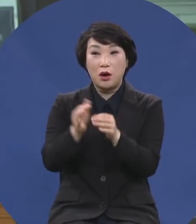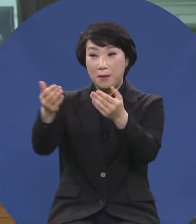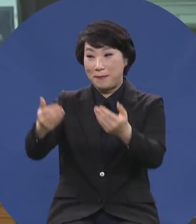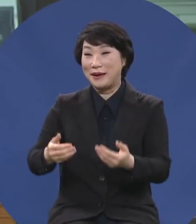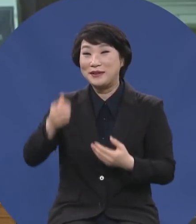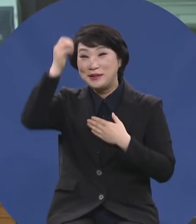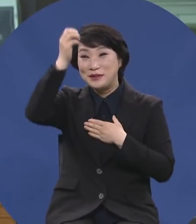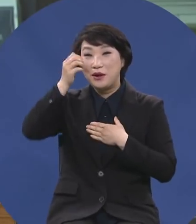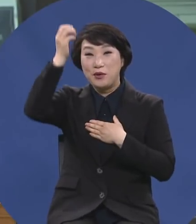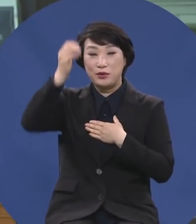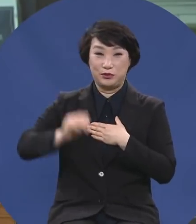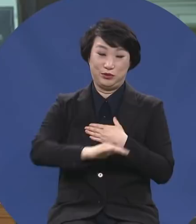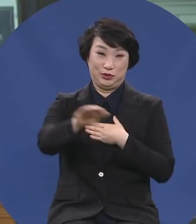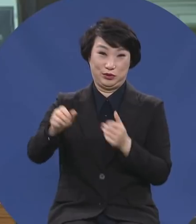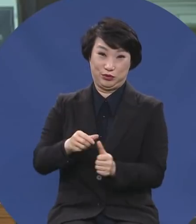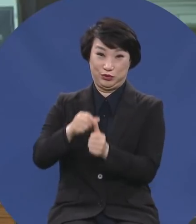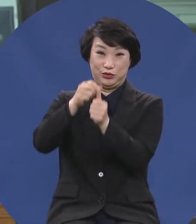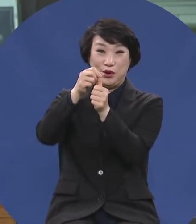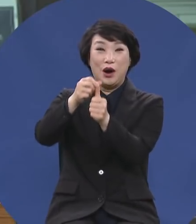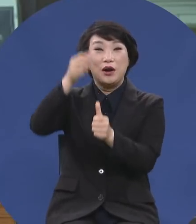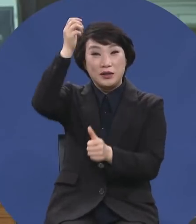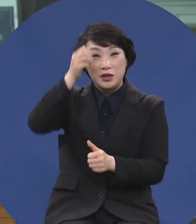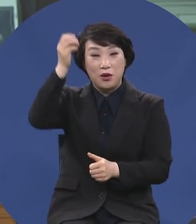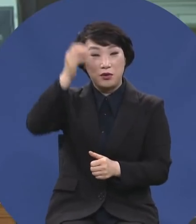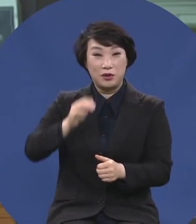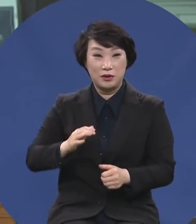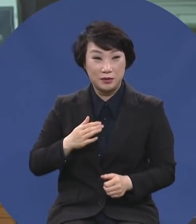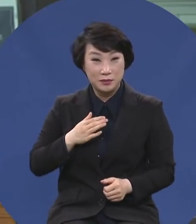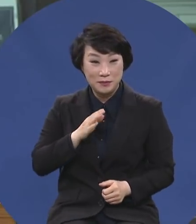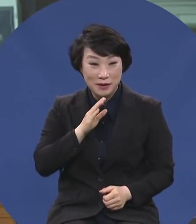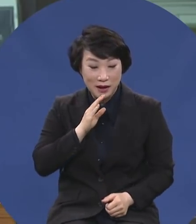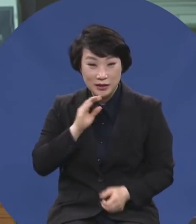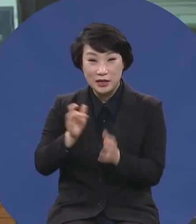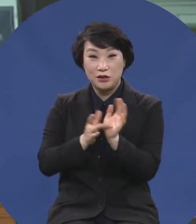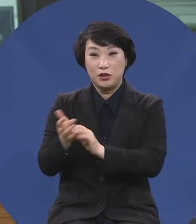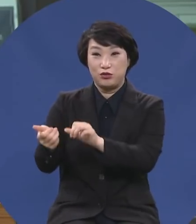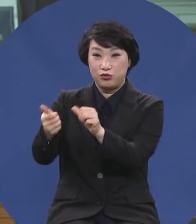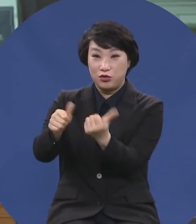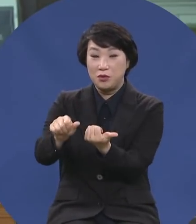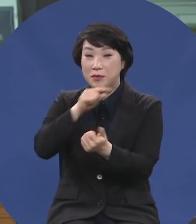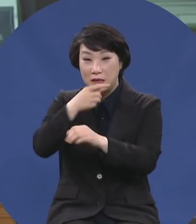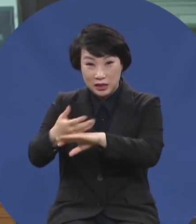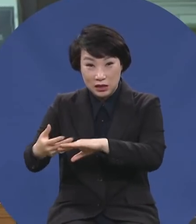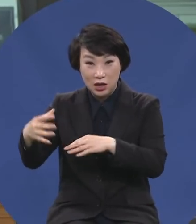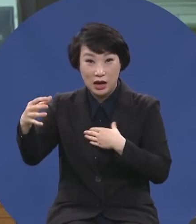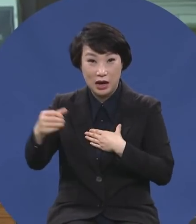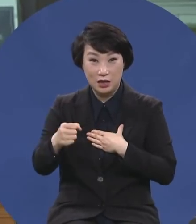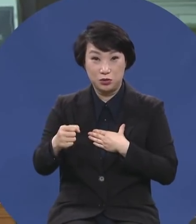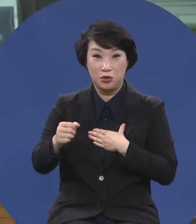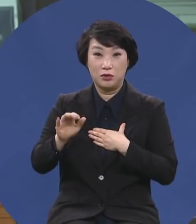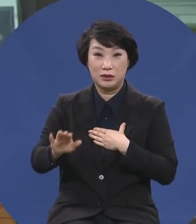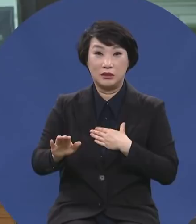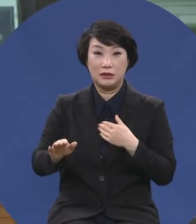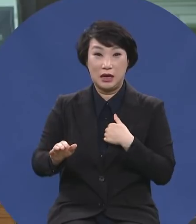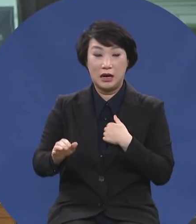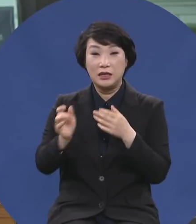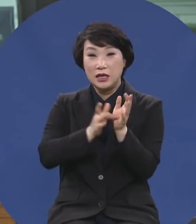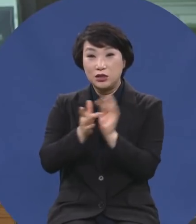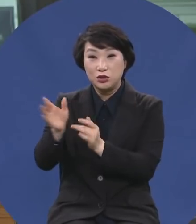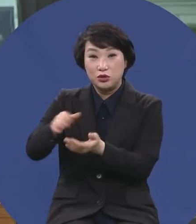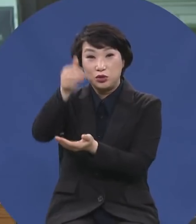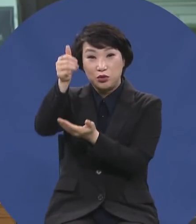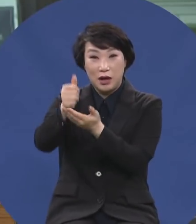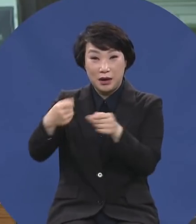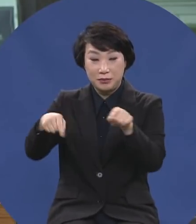받은 영혼, 구원받은 영혼, 예수의 죽으심과 그 흘리신 피로써 예수 그리스도와 함께